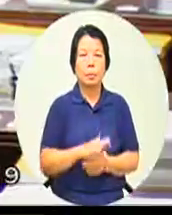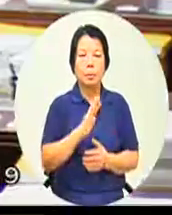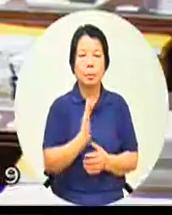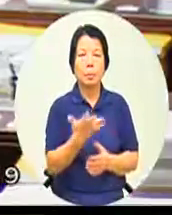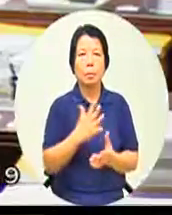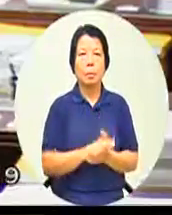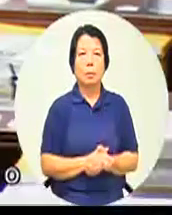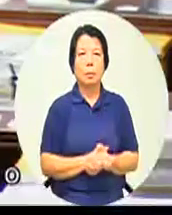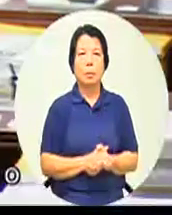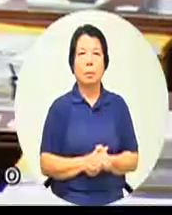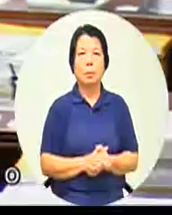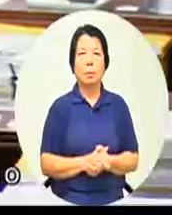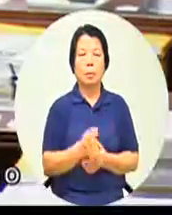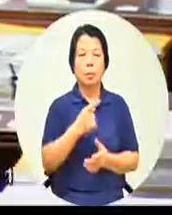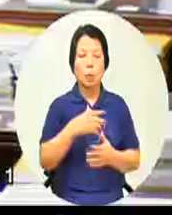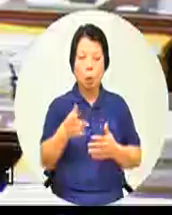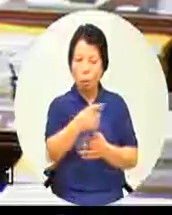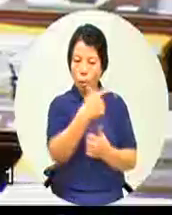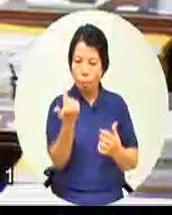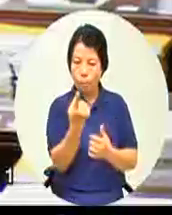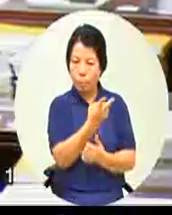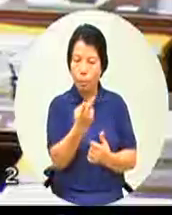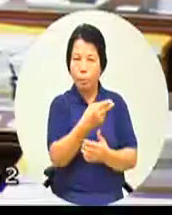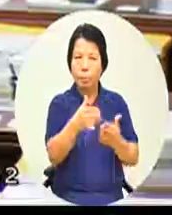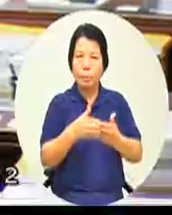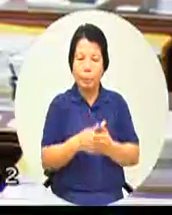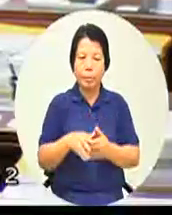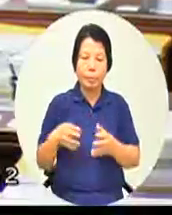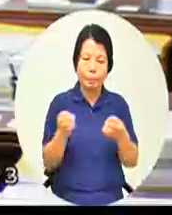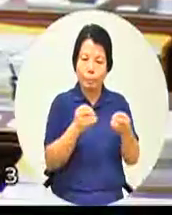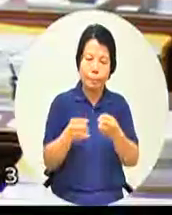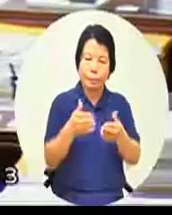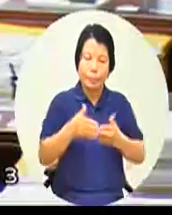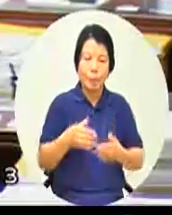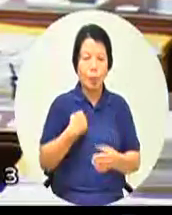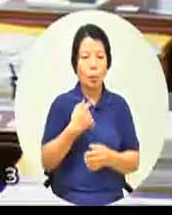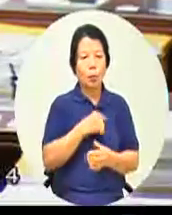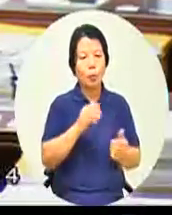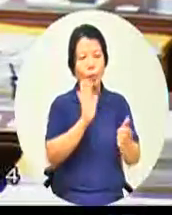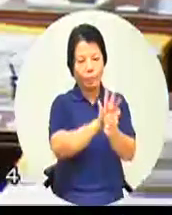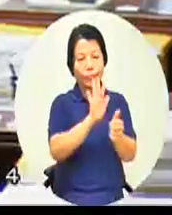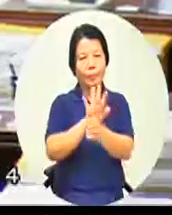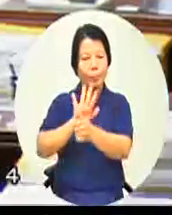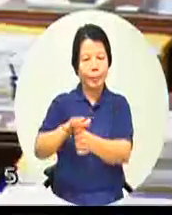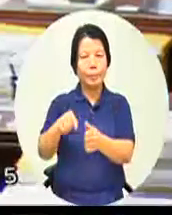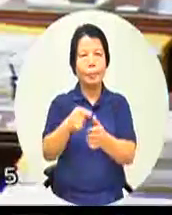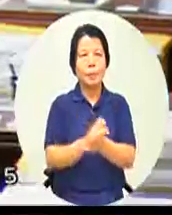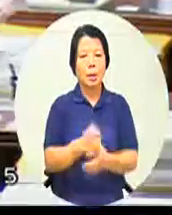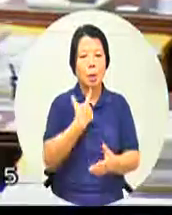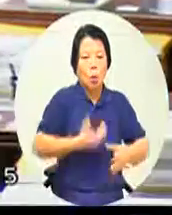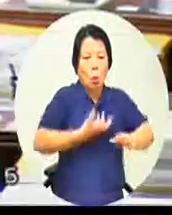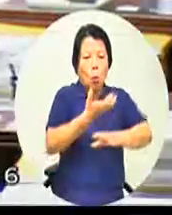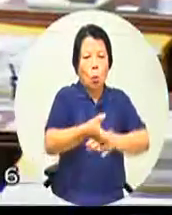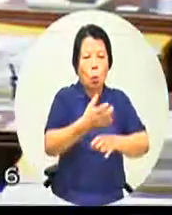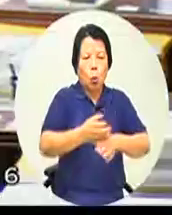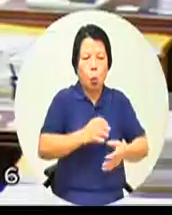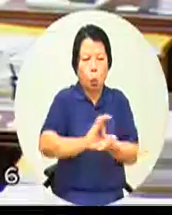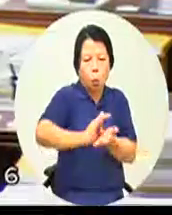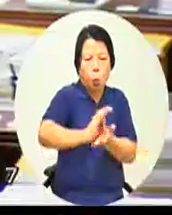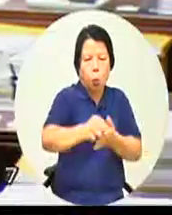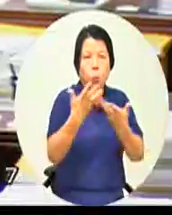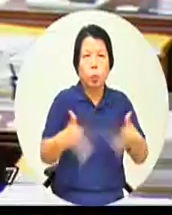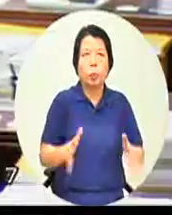是说哈，在彼此沟通，我可以当这个桥梁啦，因为其实他花了那么多精力、那么多的钱去收集这个